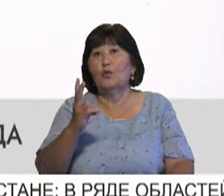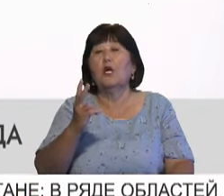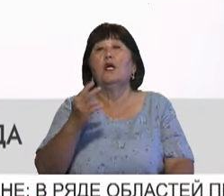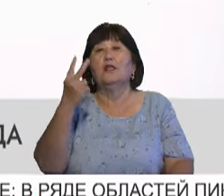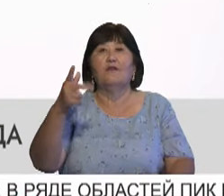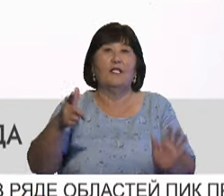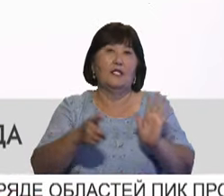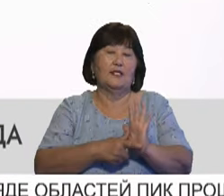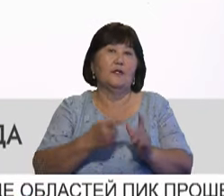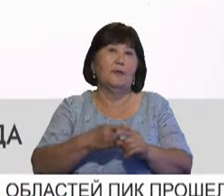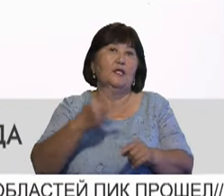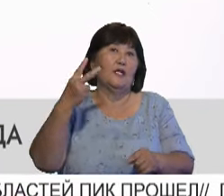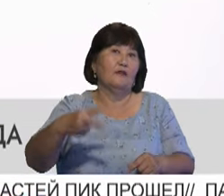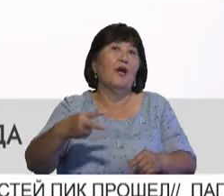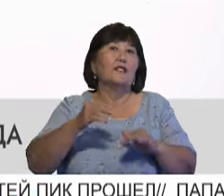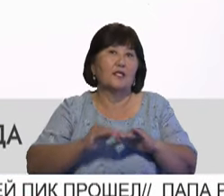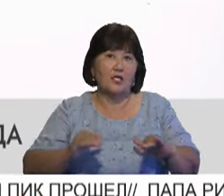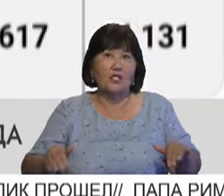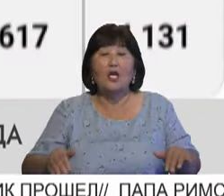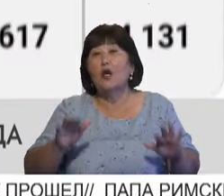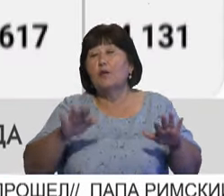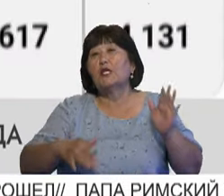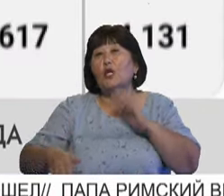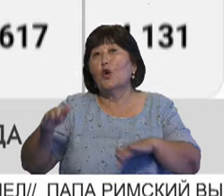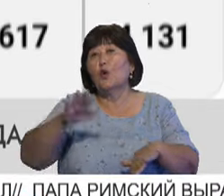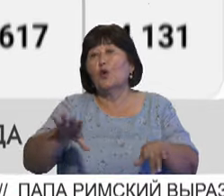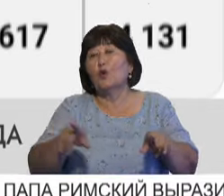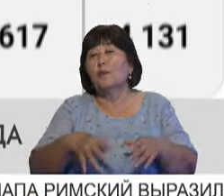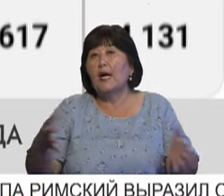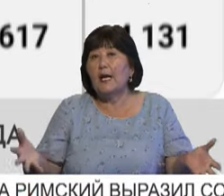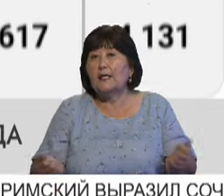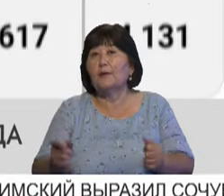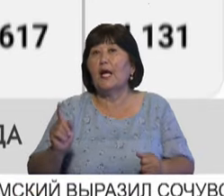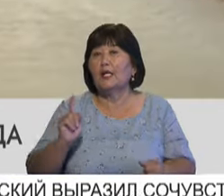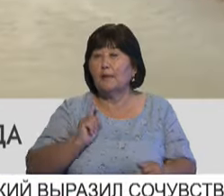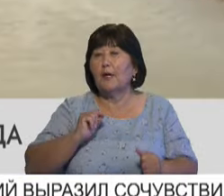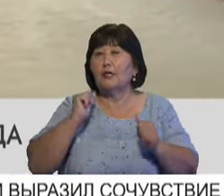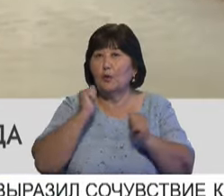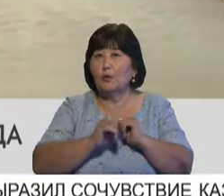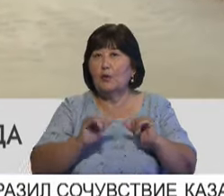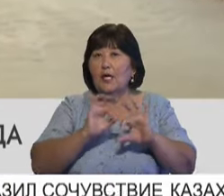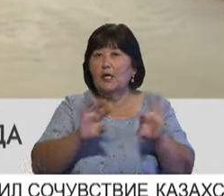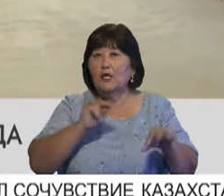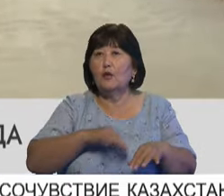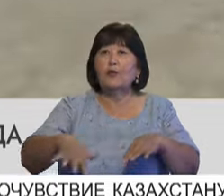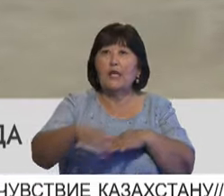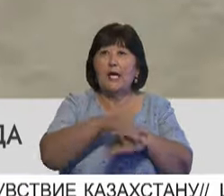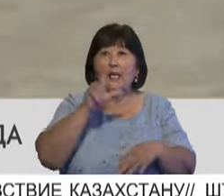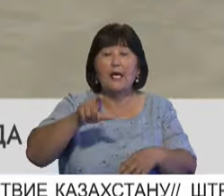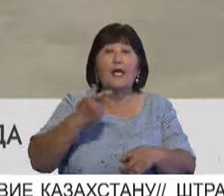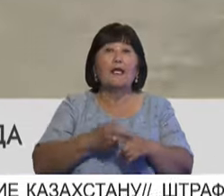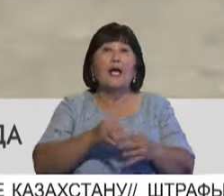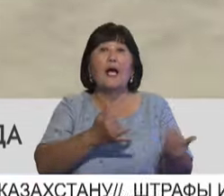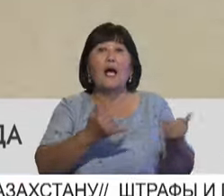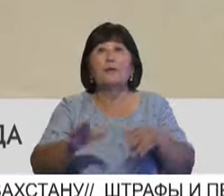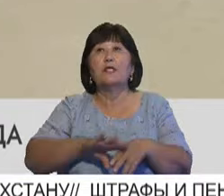27 из них 20 дети в местах купания увеличены спасательные посты усилена разъяснительная работа среди населения Для